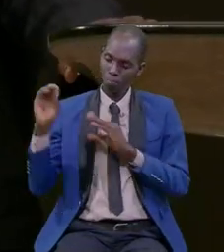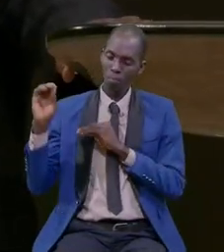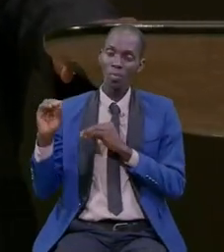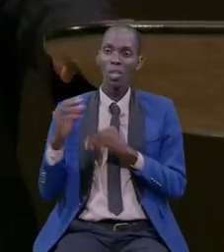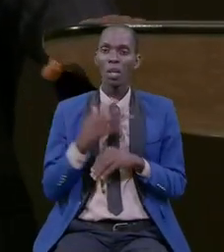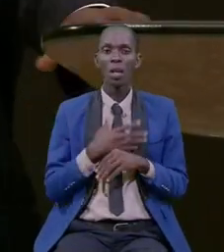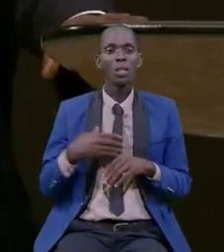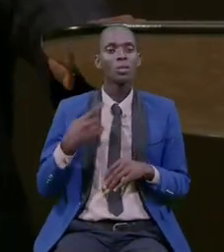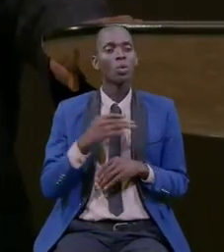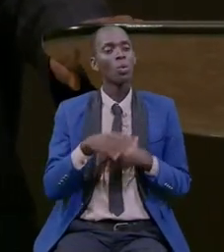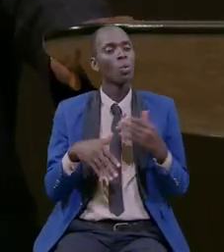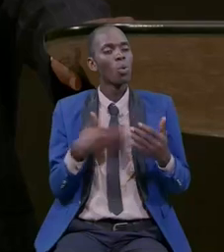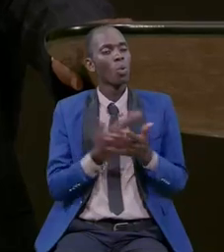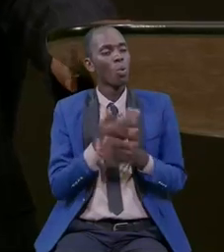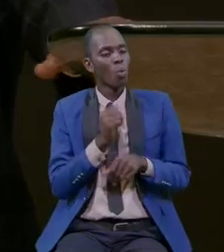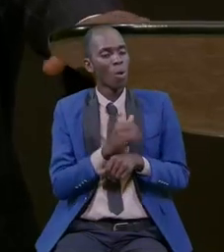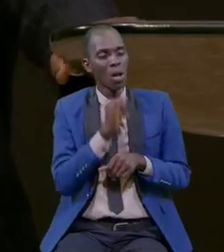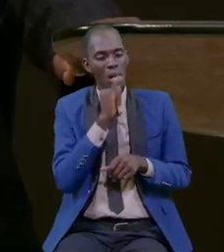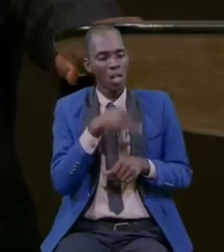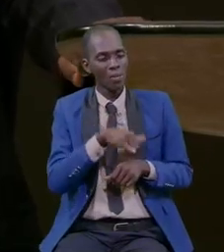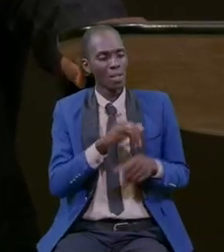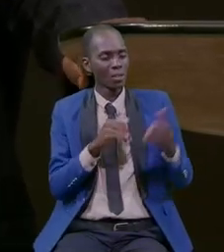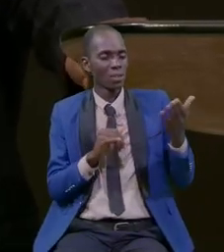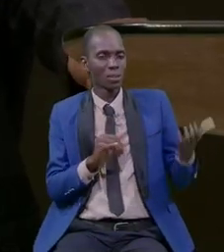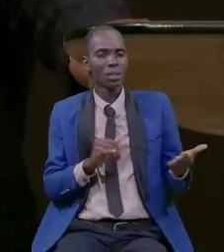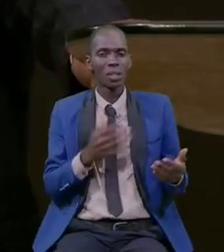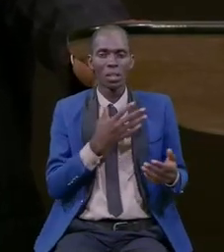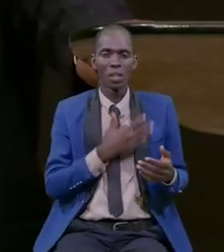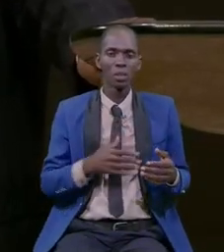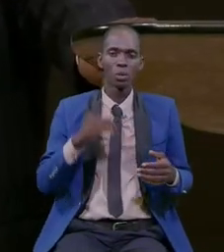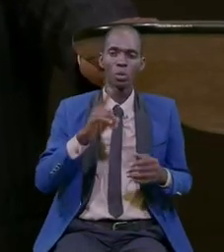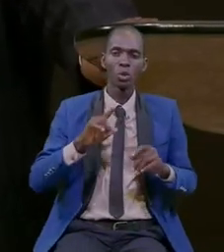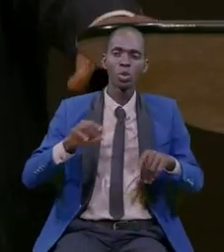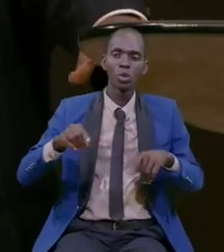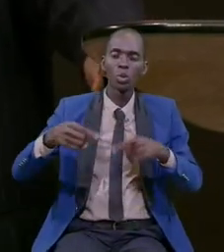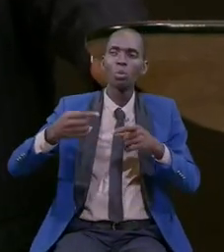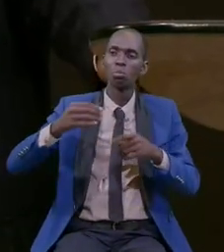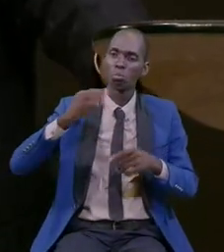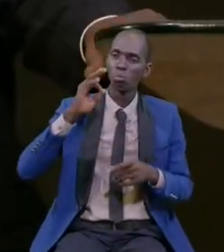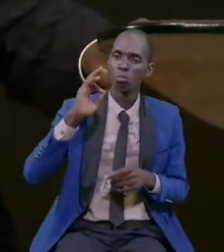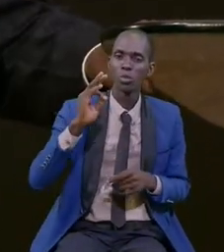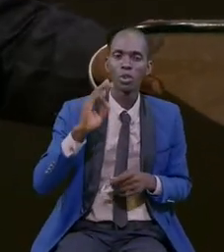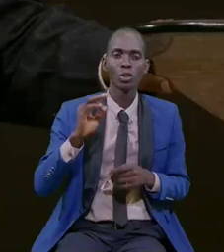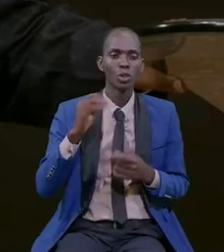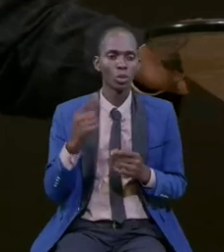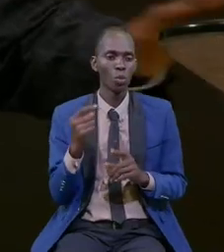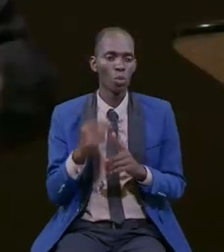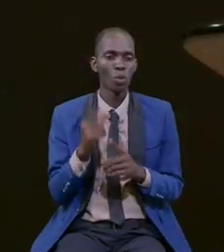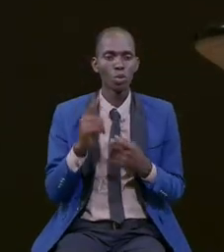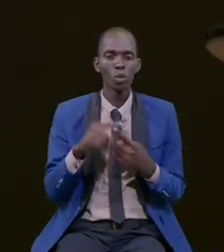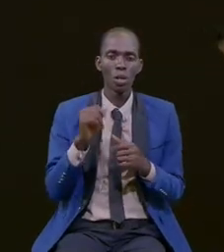entier est encore là lorsque vous partez prêchez l'Évangile à tout la création faites- les